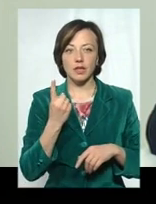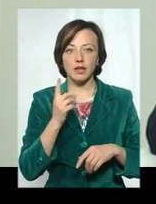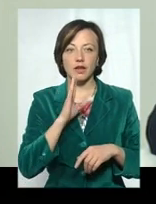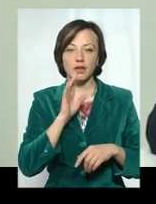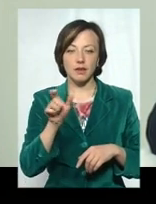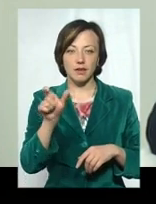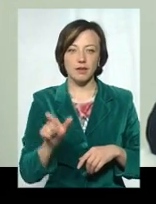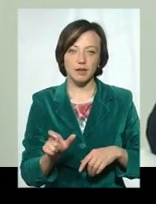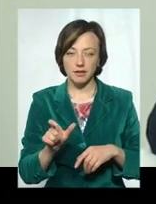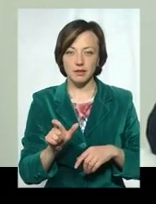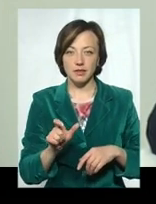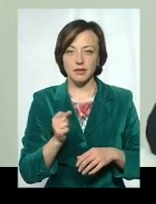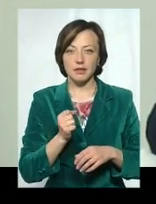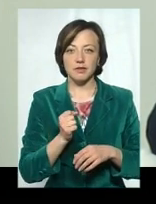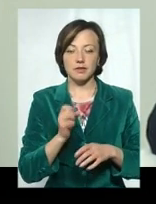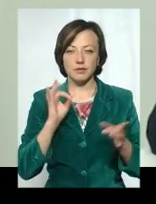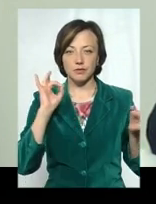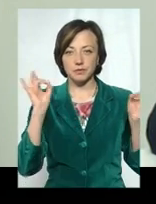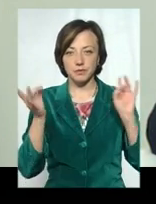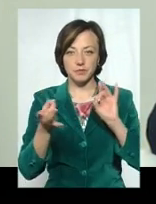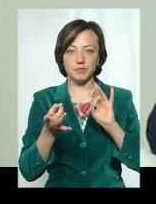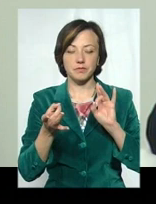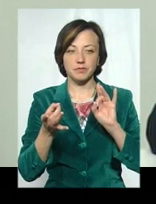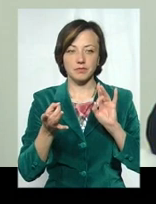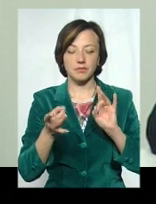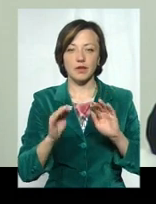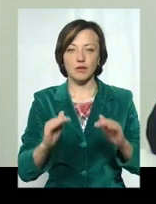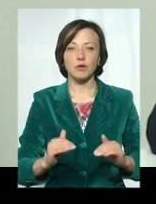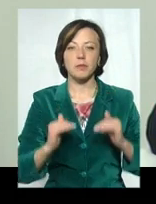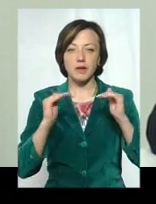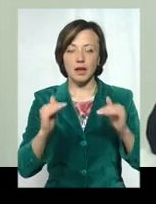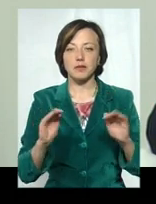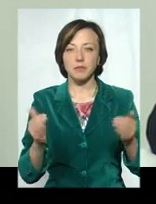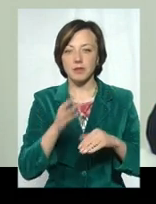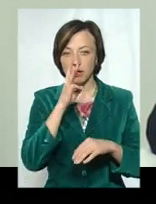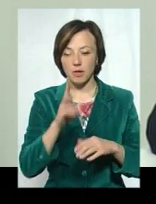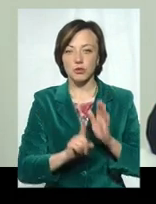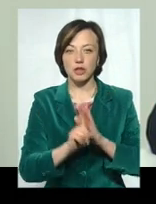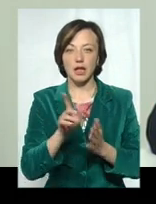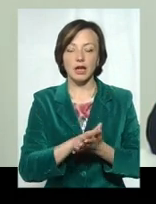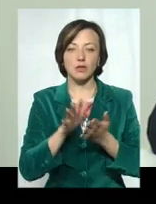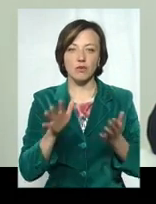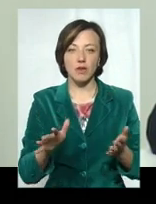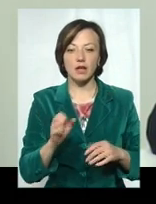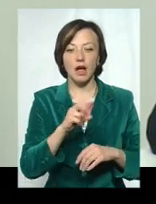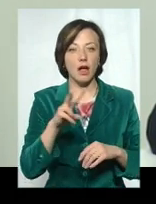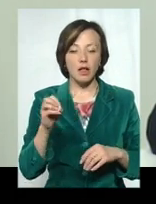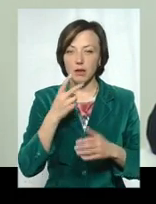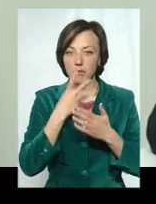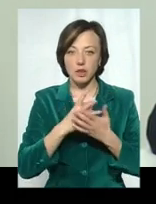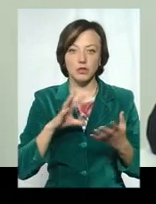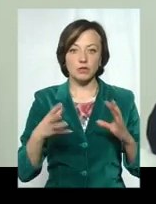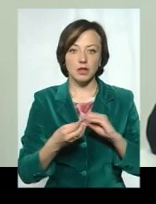політиканша, зробити, підняти мінімальну заробітну плату, а потім почали критикувати. Але ви побачите зараз